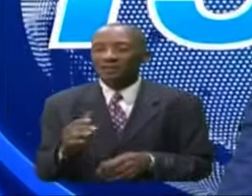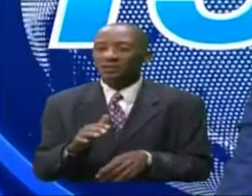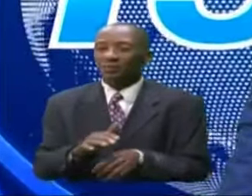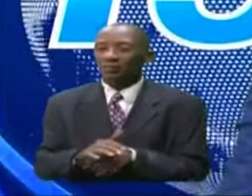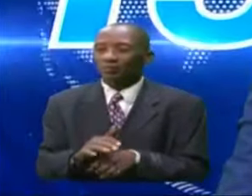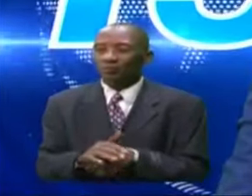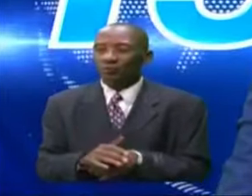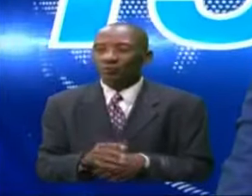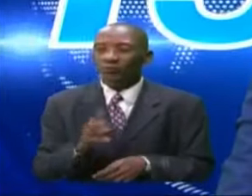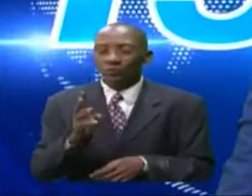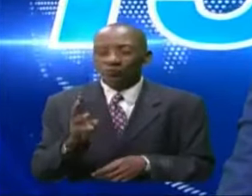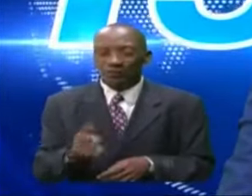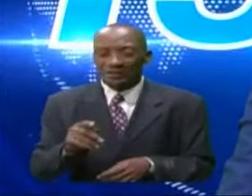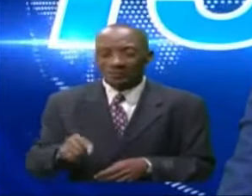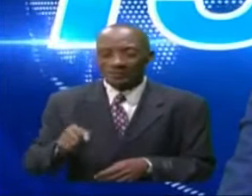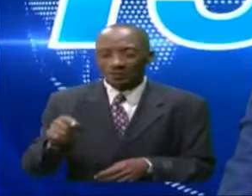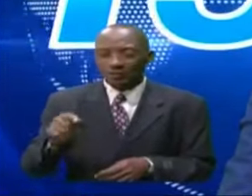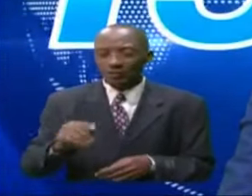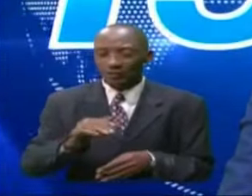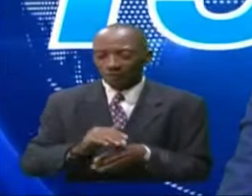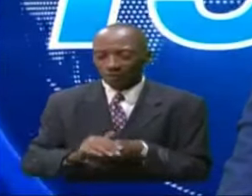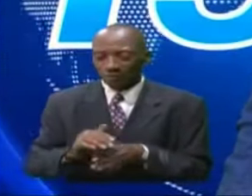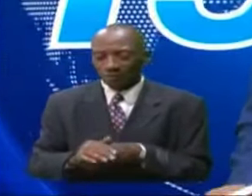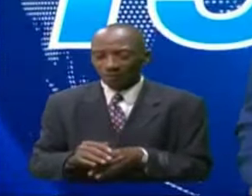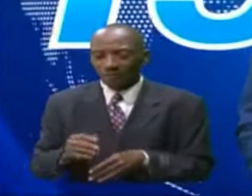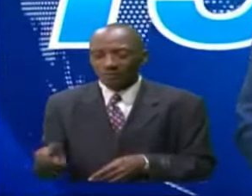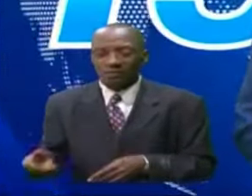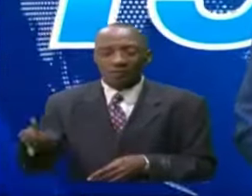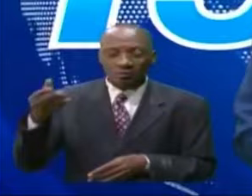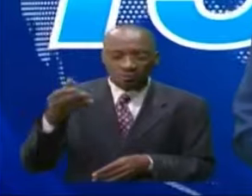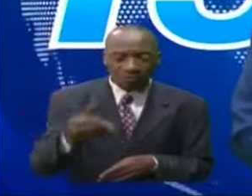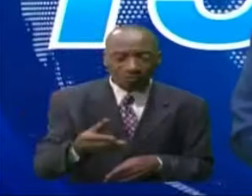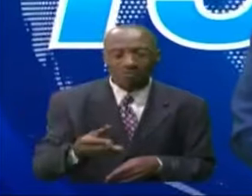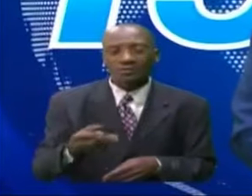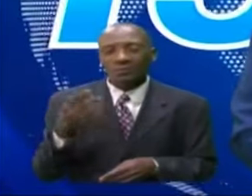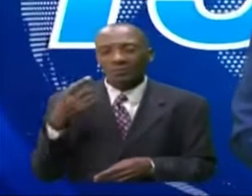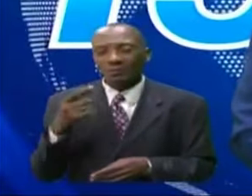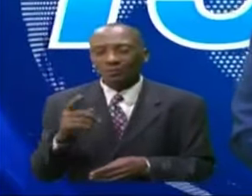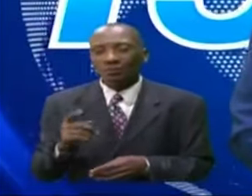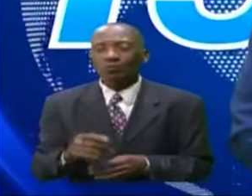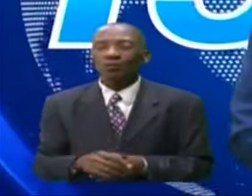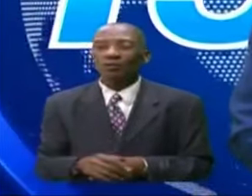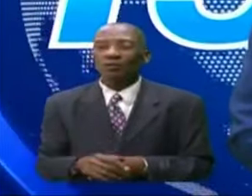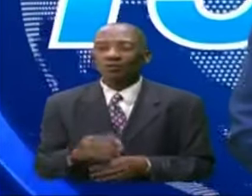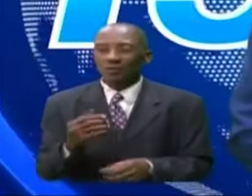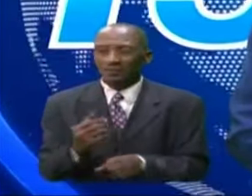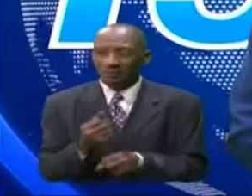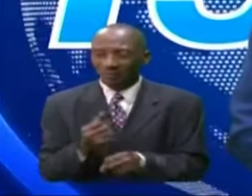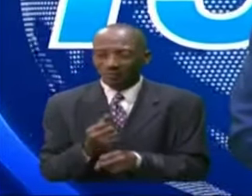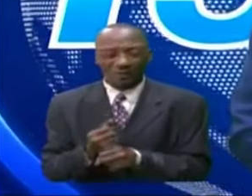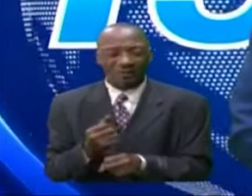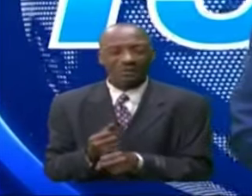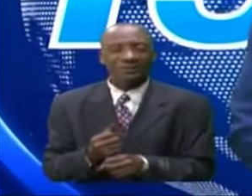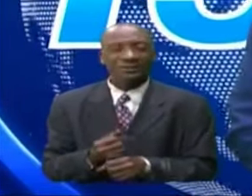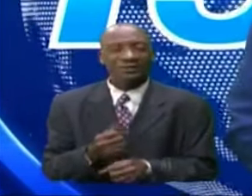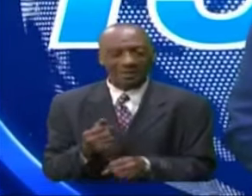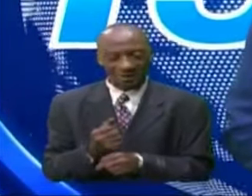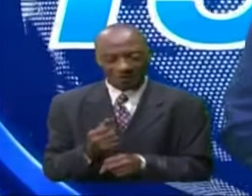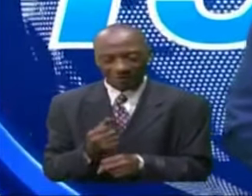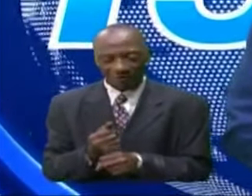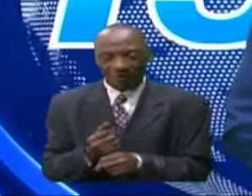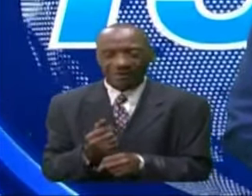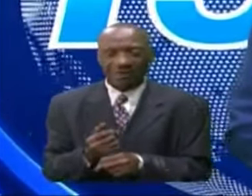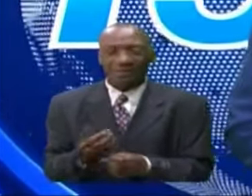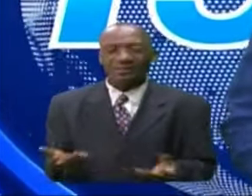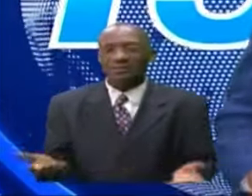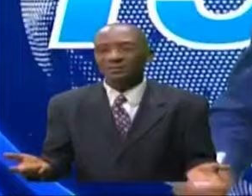programmes d'investissement pour la forêt et la restauration des savanes piforest. Ces projets visent à améliorer la gestion de paysages forestiers.